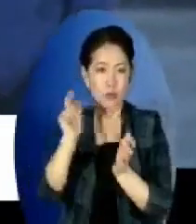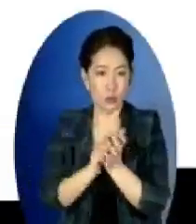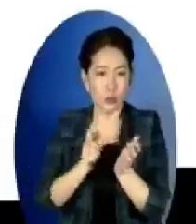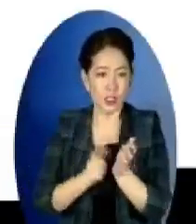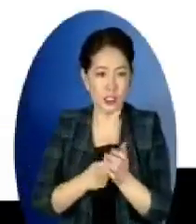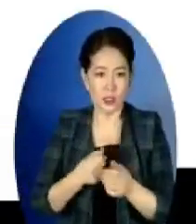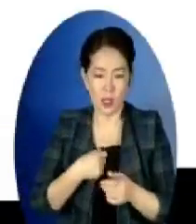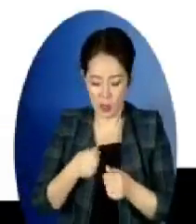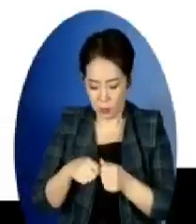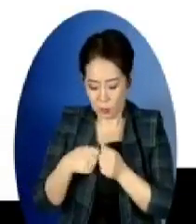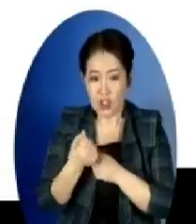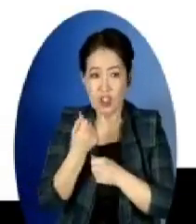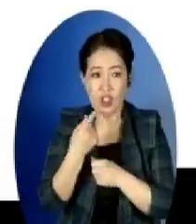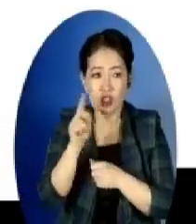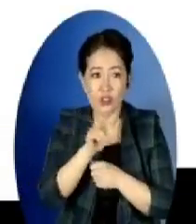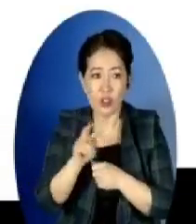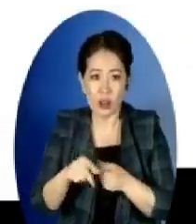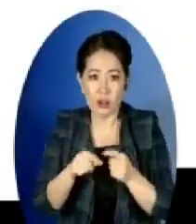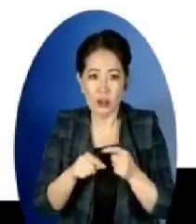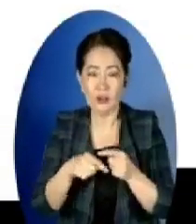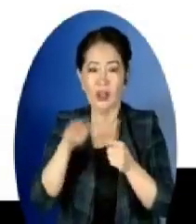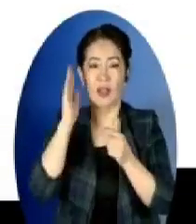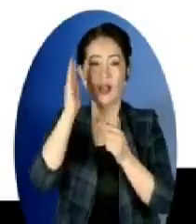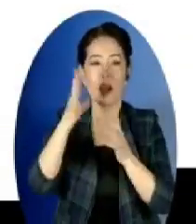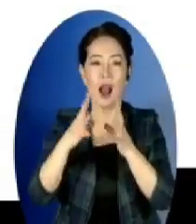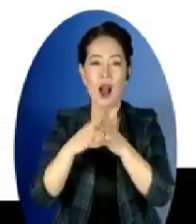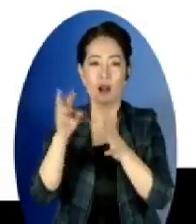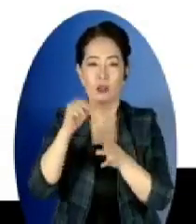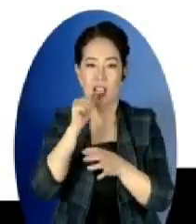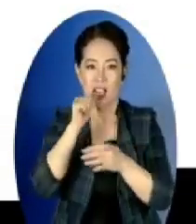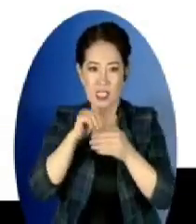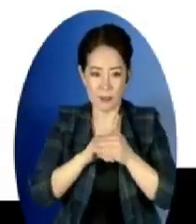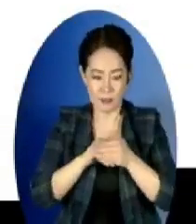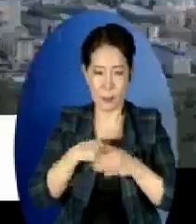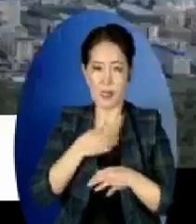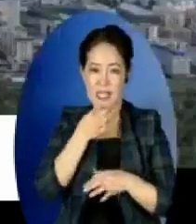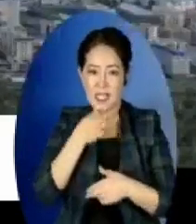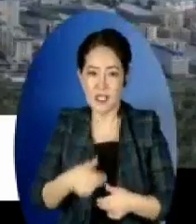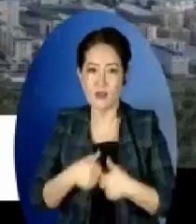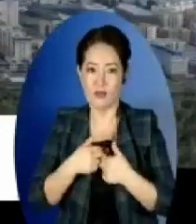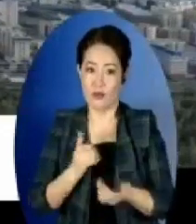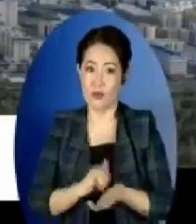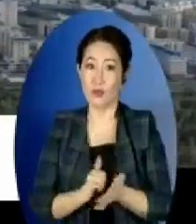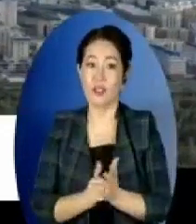1 доллар бүхэн ирээдүйд 10 долларыг тань хэмнэнэ.